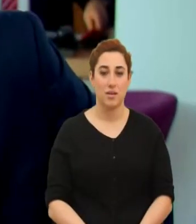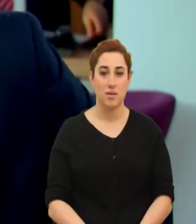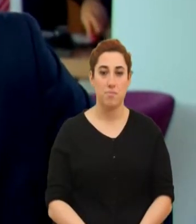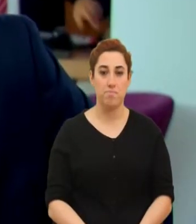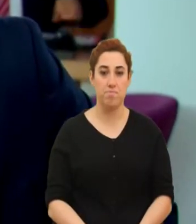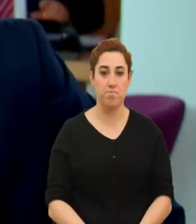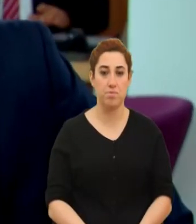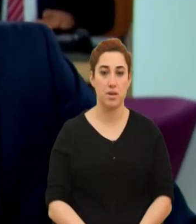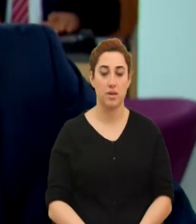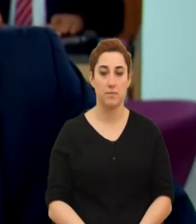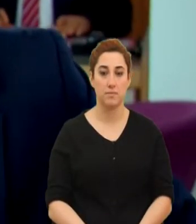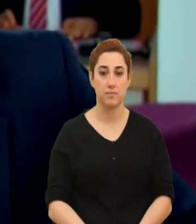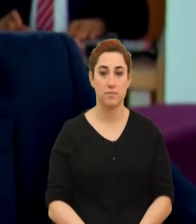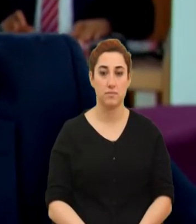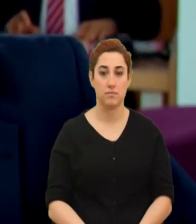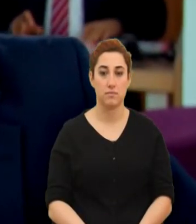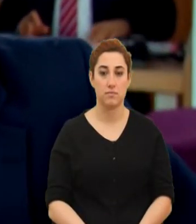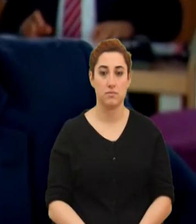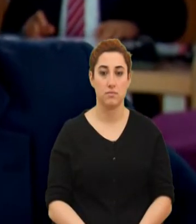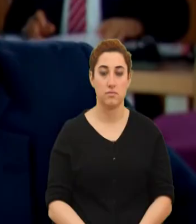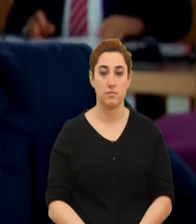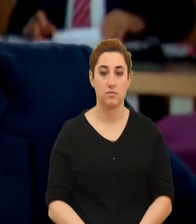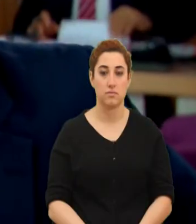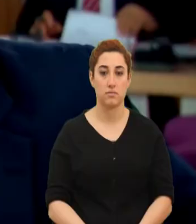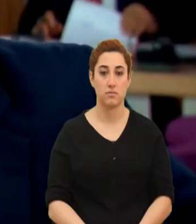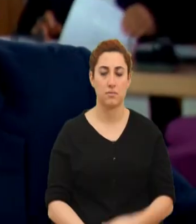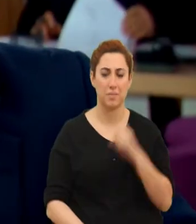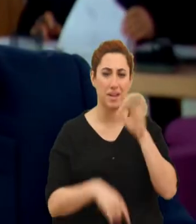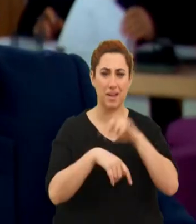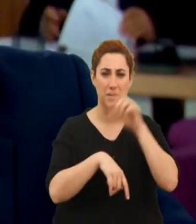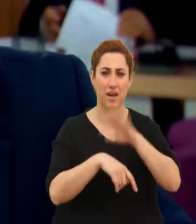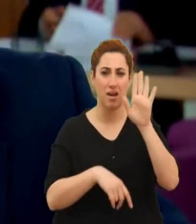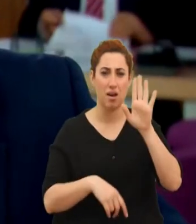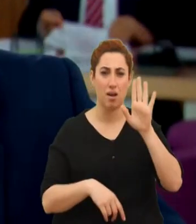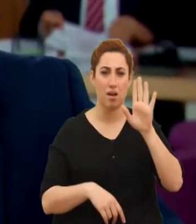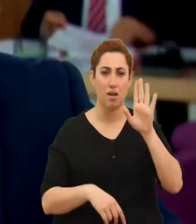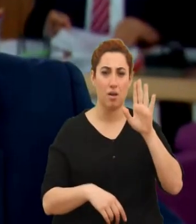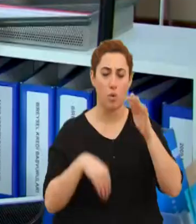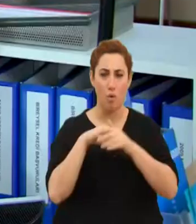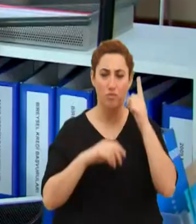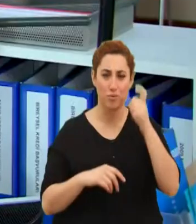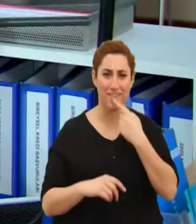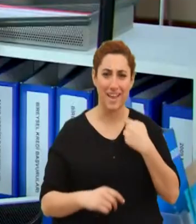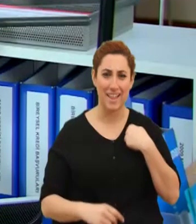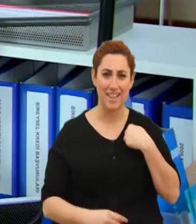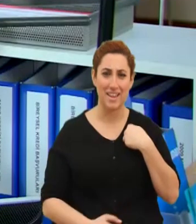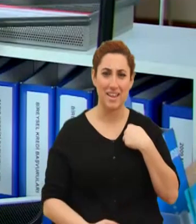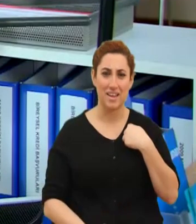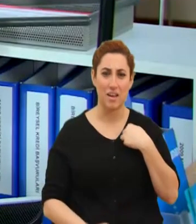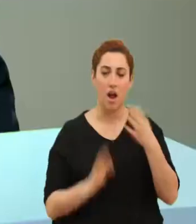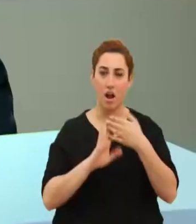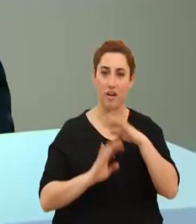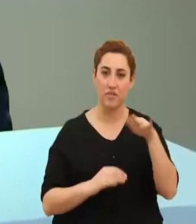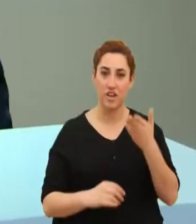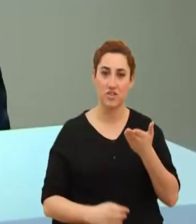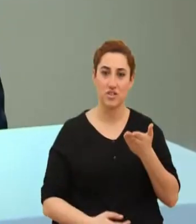duyduğunu algıladı ve gülümsemesi silindi. Bir dakika, bir dakika. Aha. Kovuldun mu dedi müdür bey?